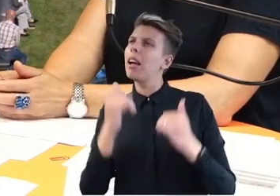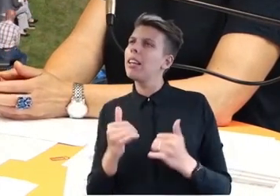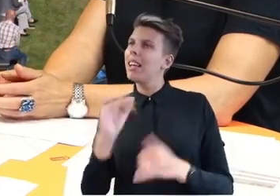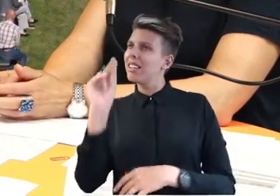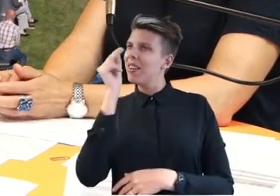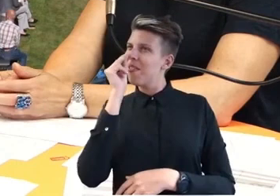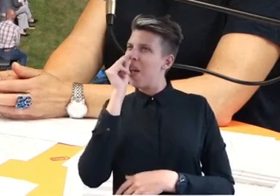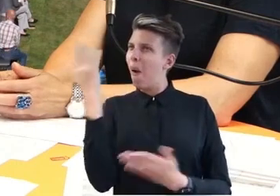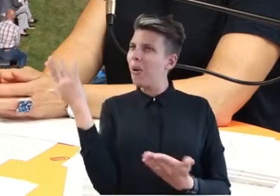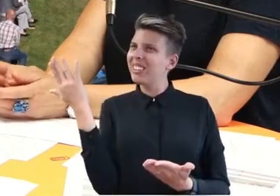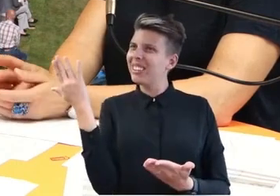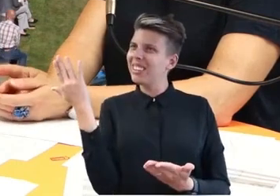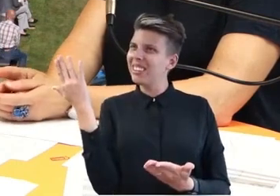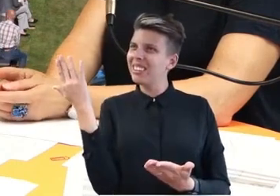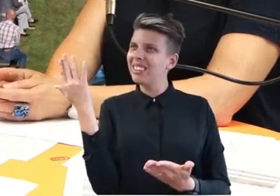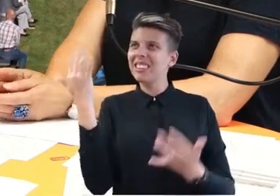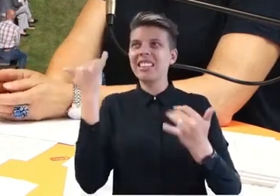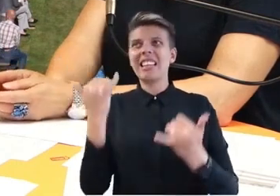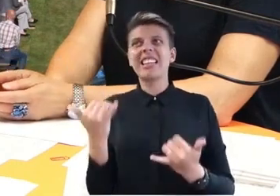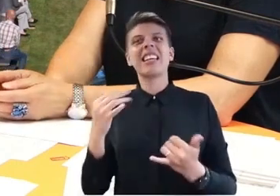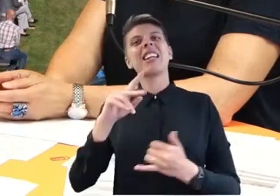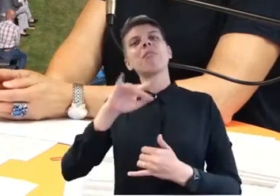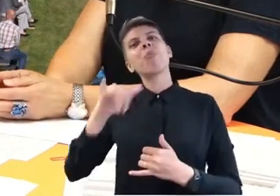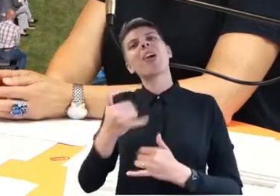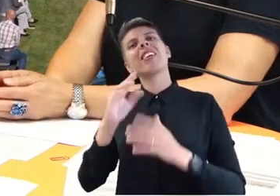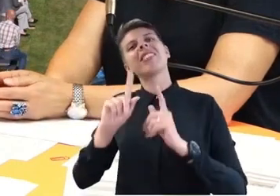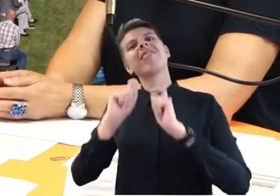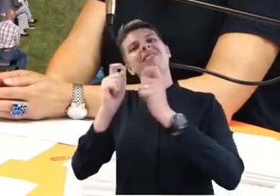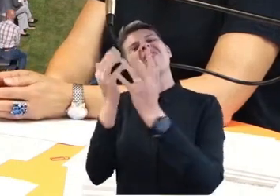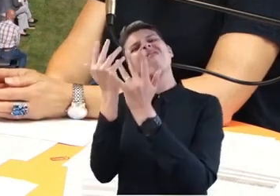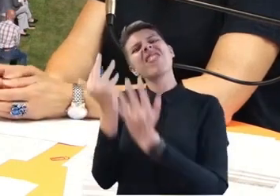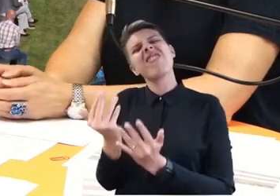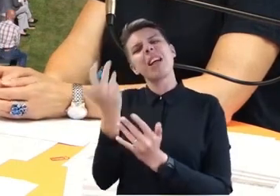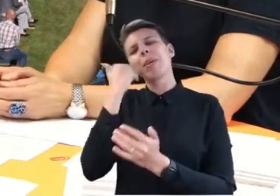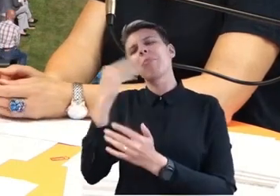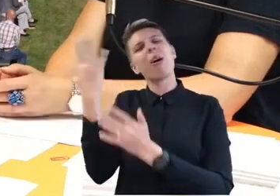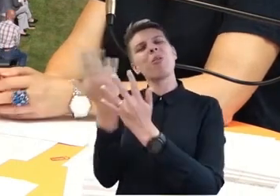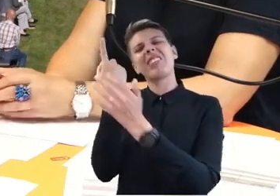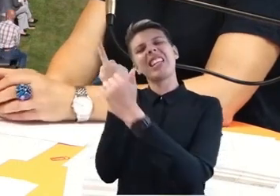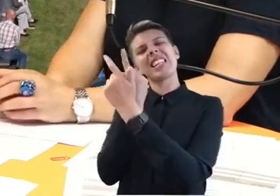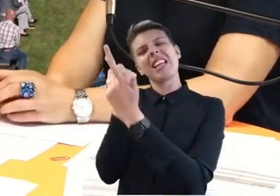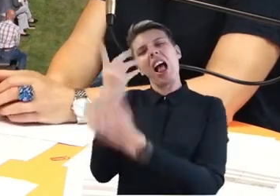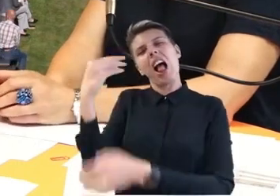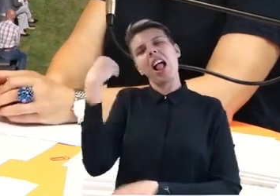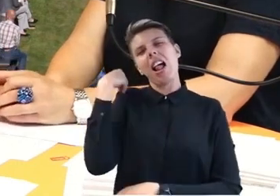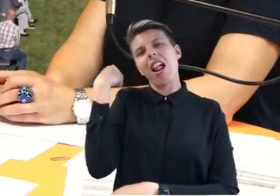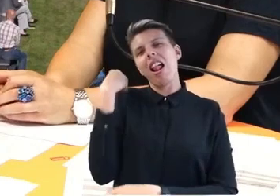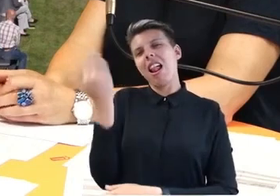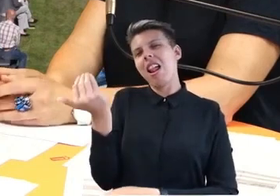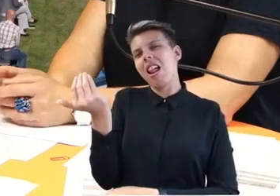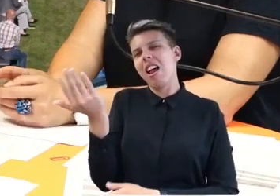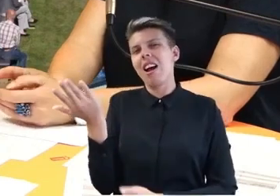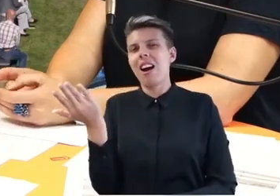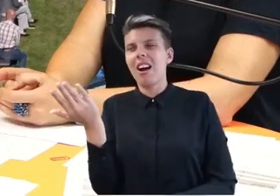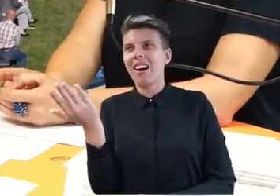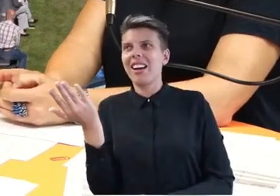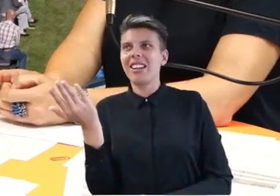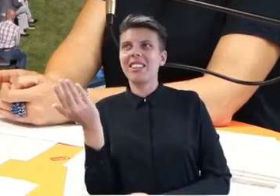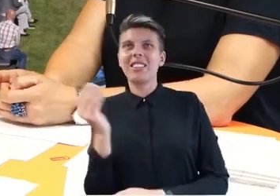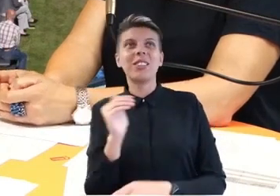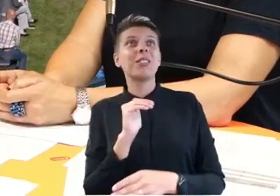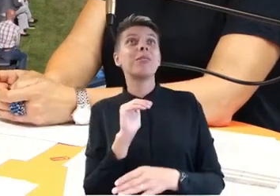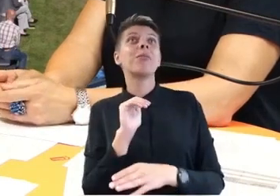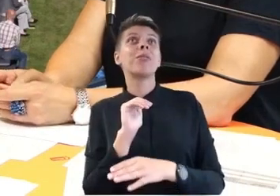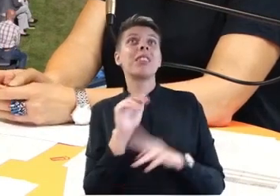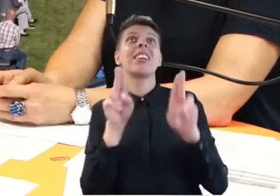24 7 jetzt unterstützen lassen sie mich mal eine zahl hören ich würde sagen über über 20